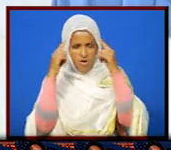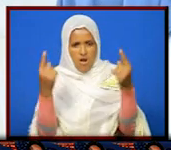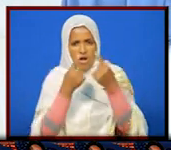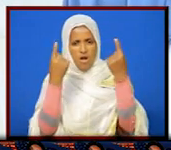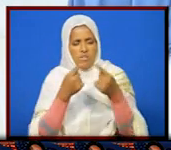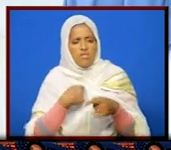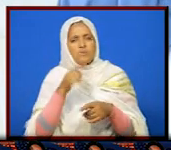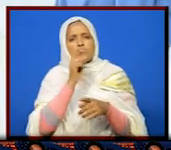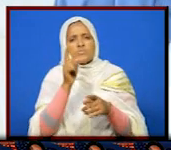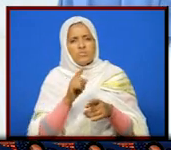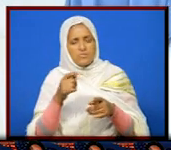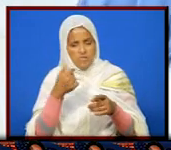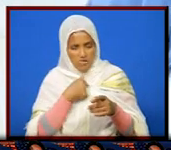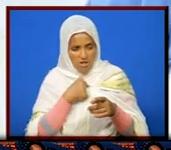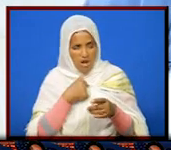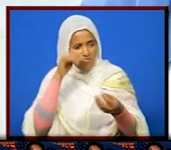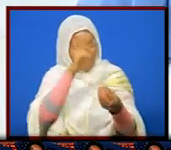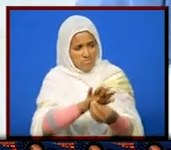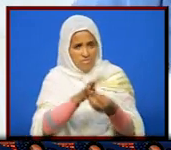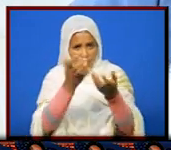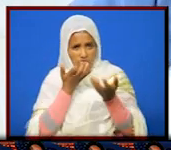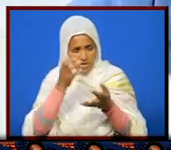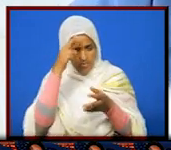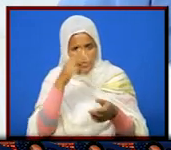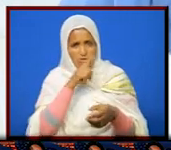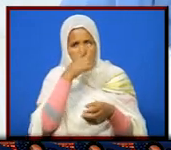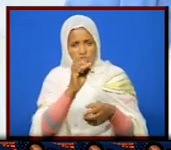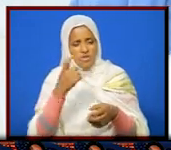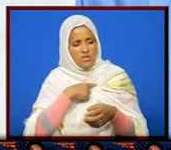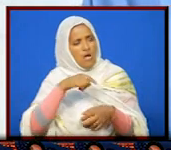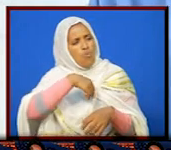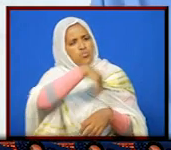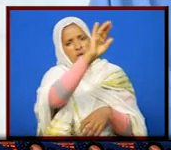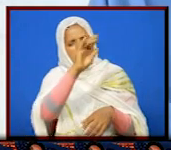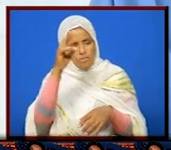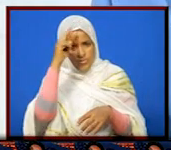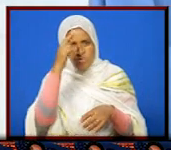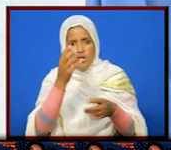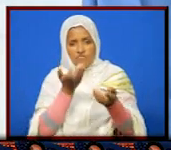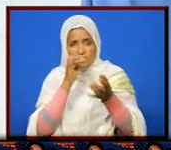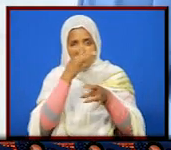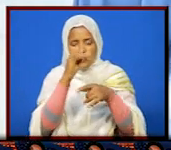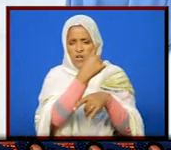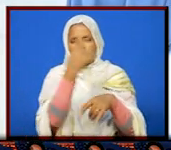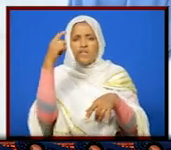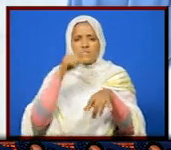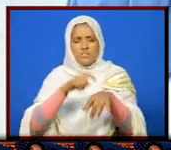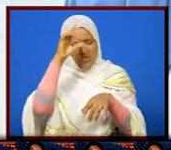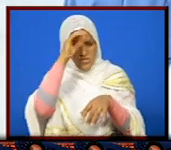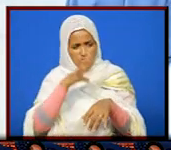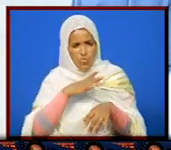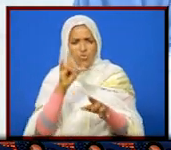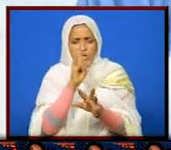ይመልሳሉ። አይ እንዲያው ልትኮንነን ፈልገህ ነው እንጂ እንዲያው ልታባረረን ፈልገህ ነው እንጂ አንዳንድ